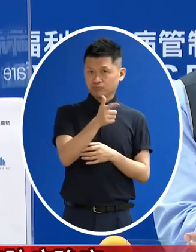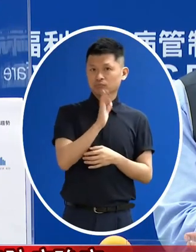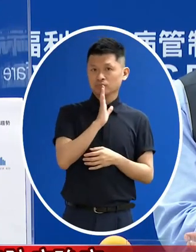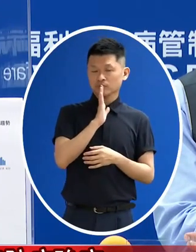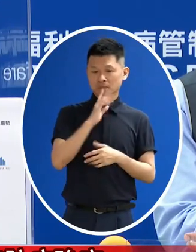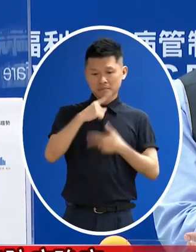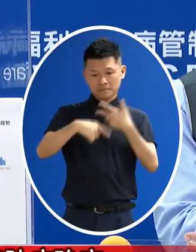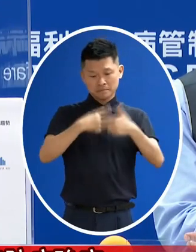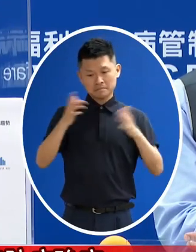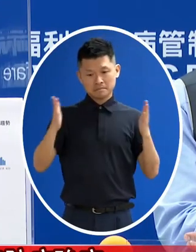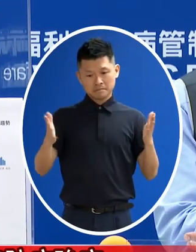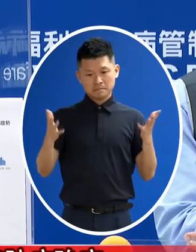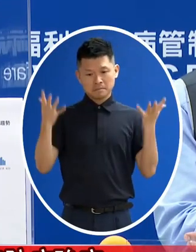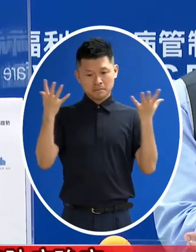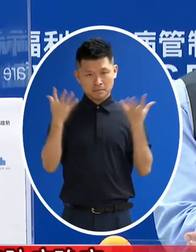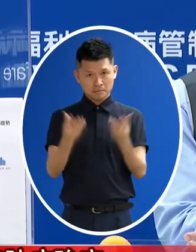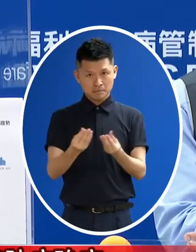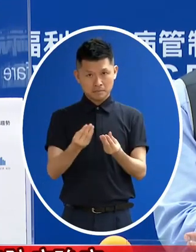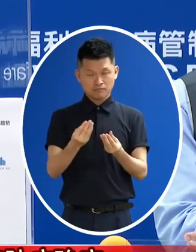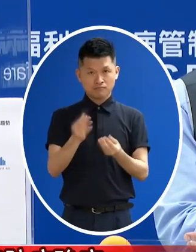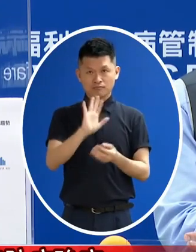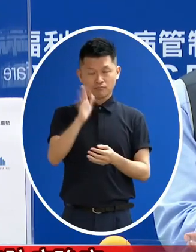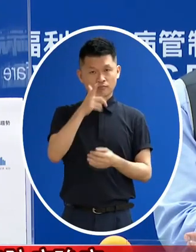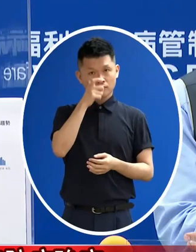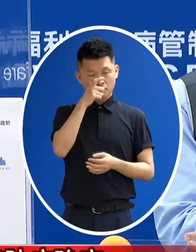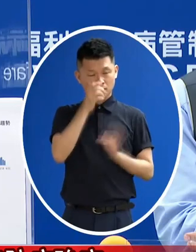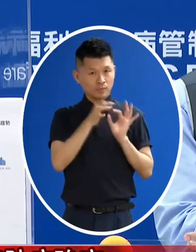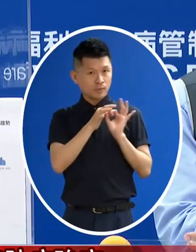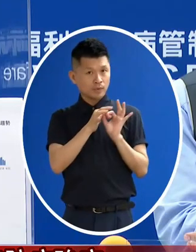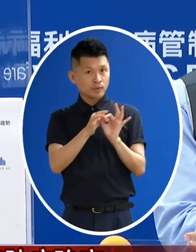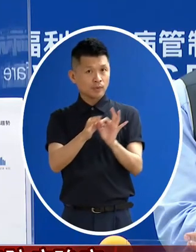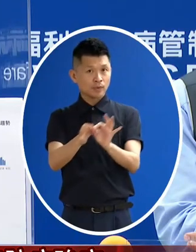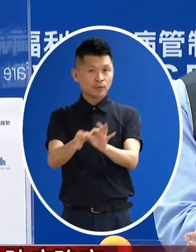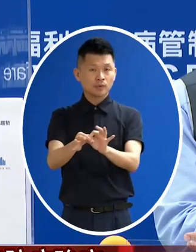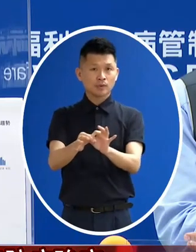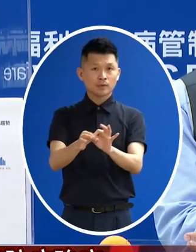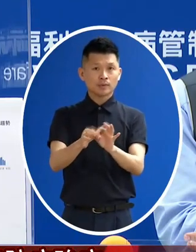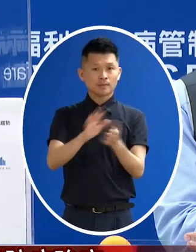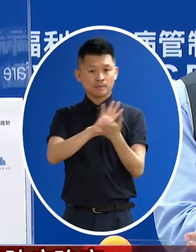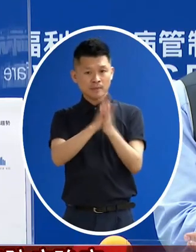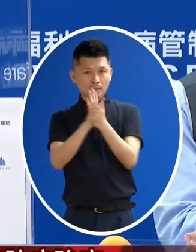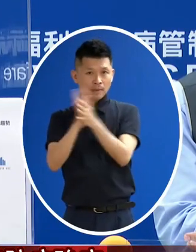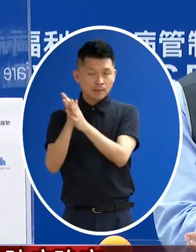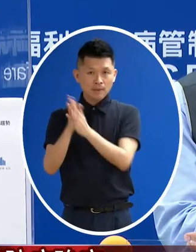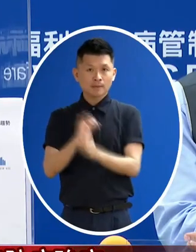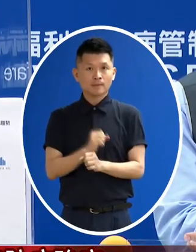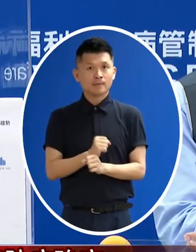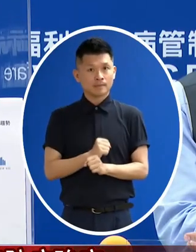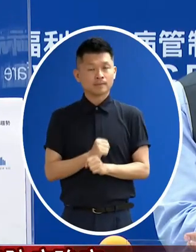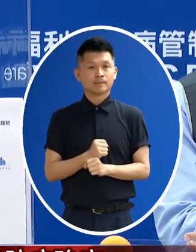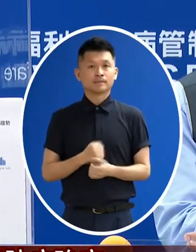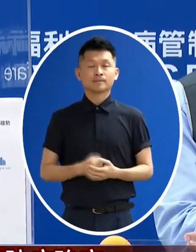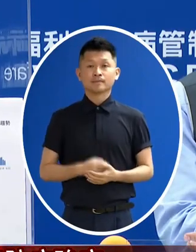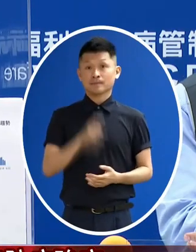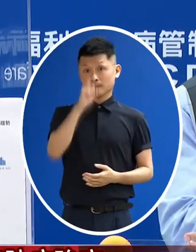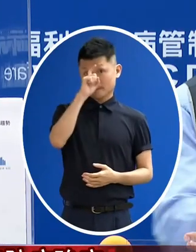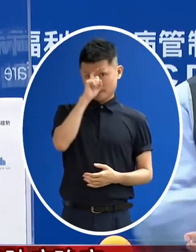个效果，那要持续的观察这两天的一个疫情的变化。但我们希望